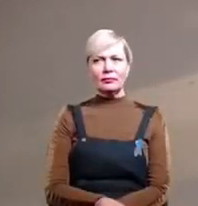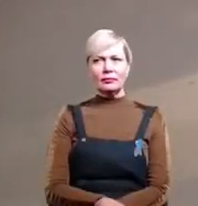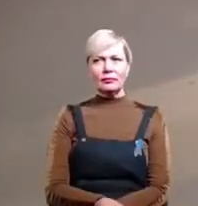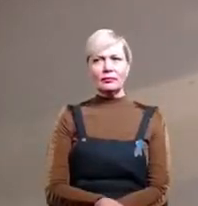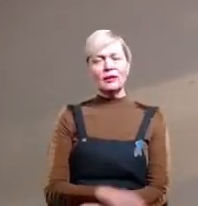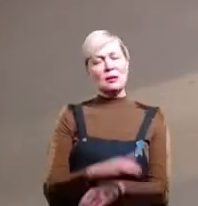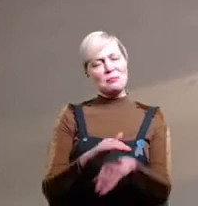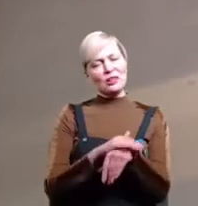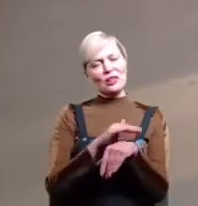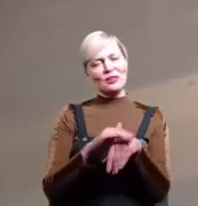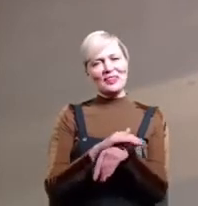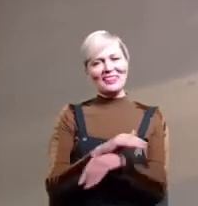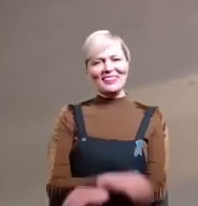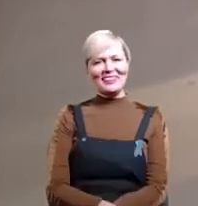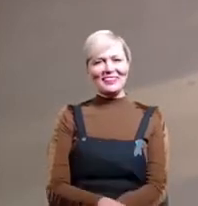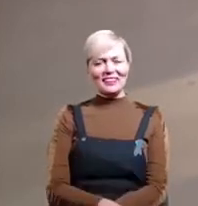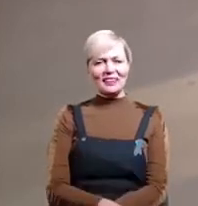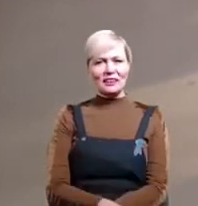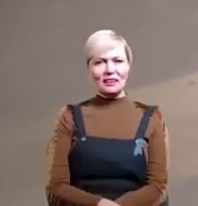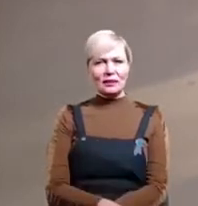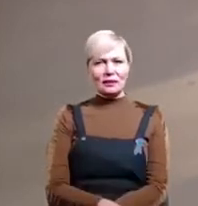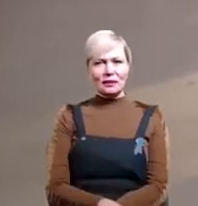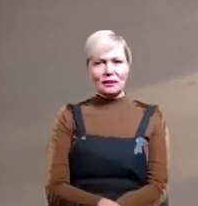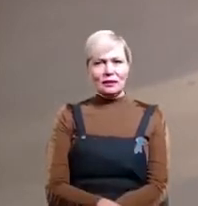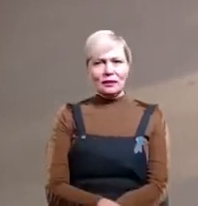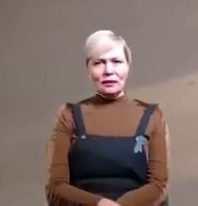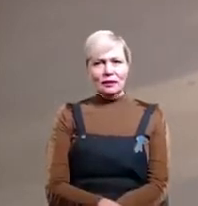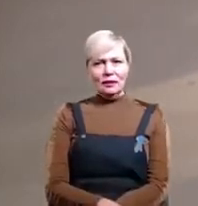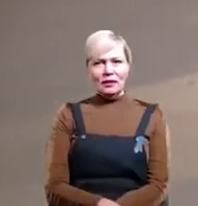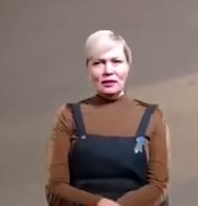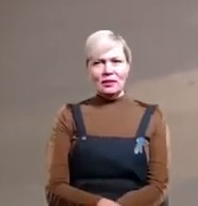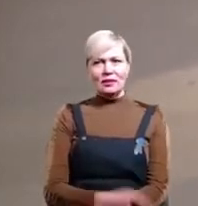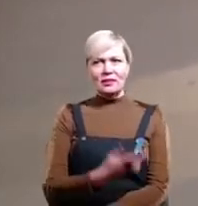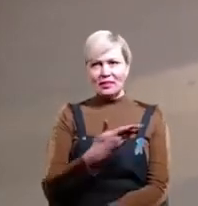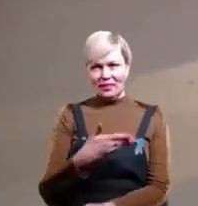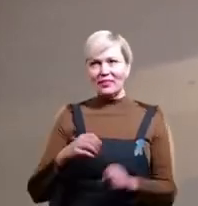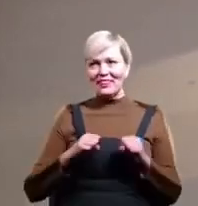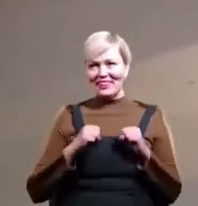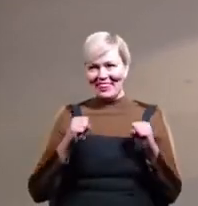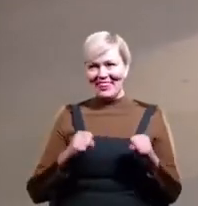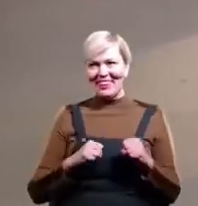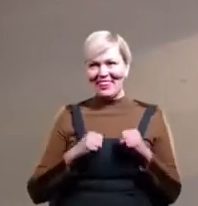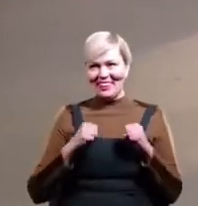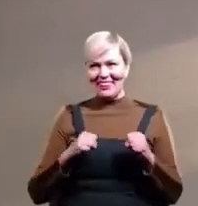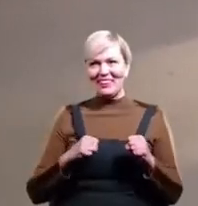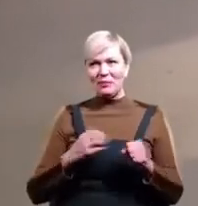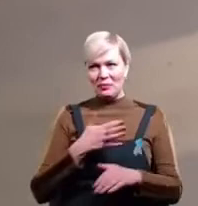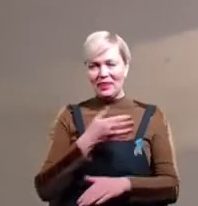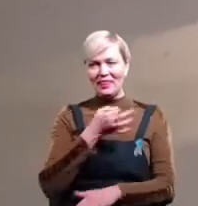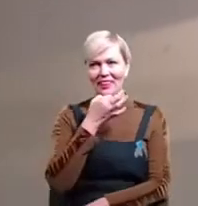Пожалуйста. Хорошо. Я вижу, вы и так стараетесь уже, супер, мне нравится.